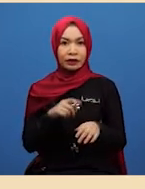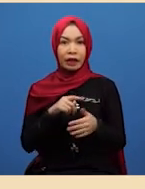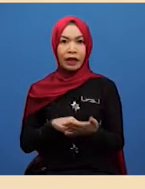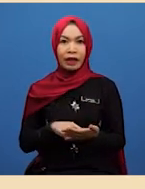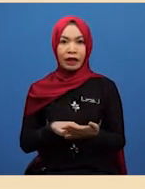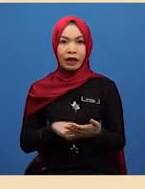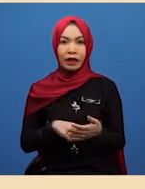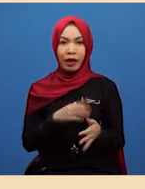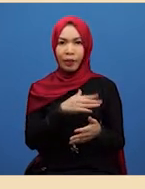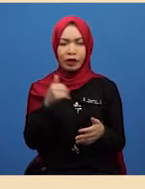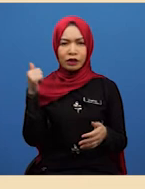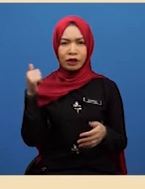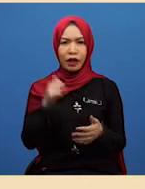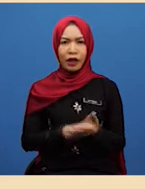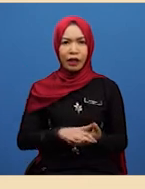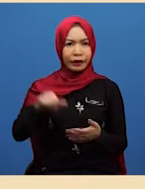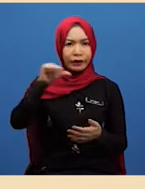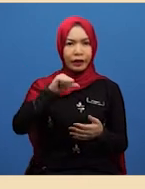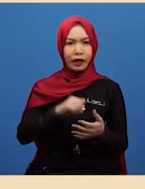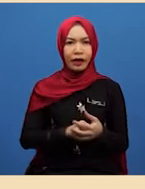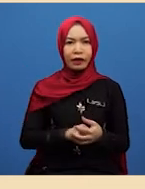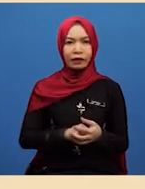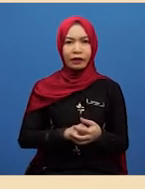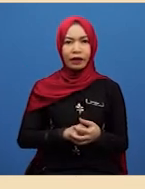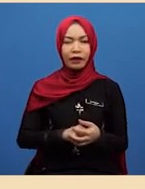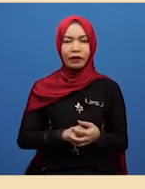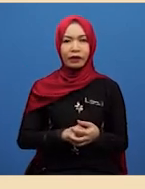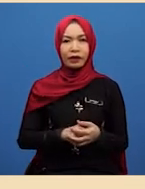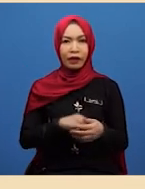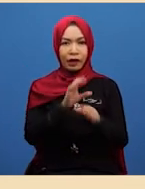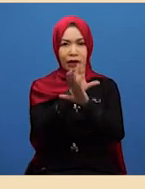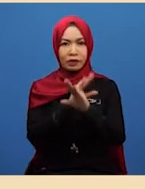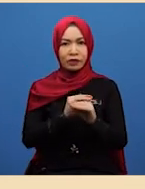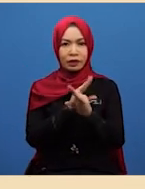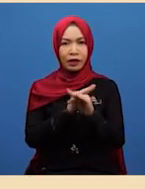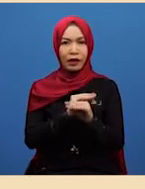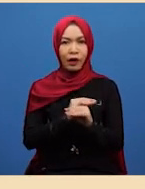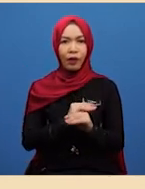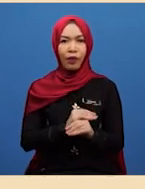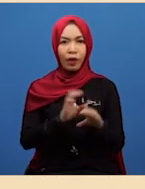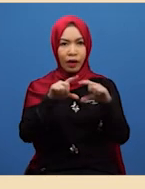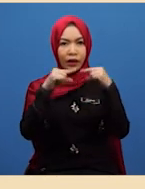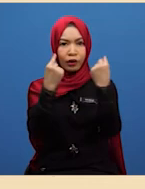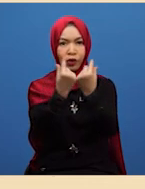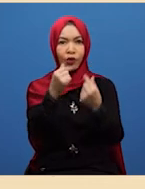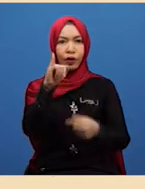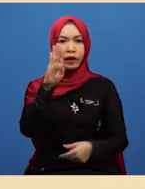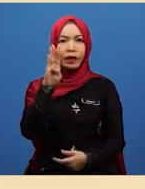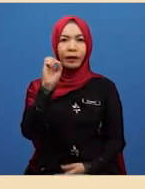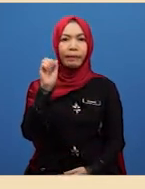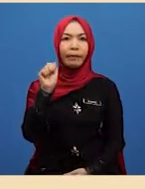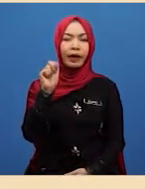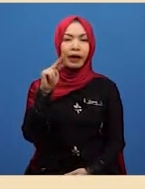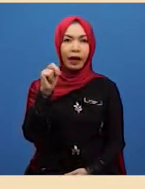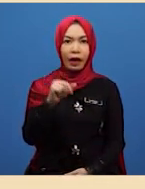berjaya menghancurkan kubu kuat orang Iban di Sungai Saribas dan Sungai Skram.